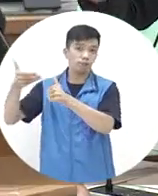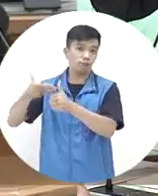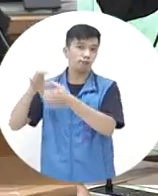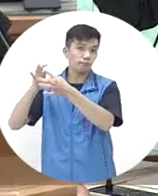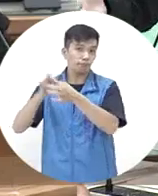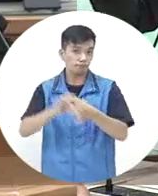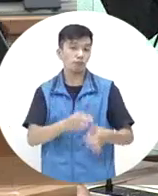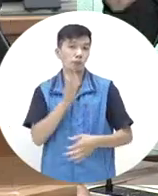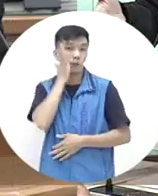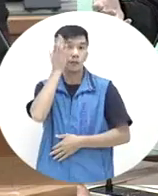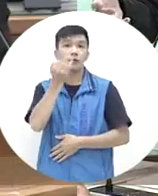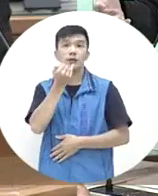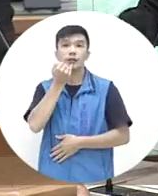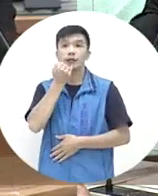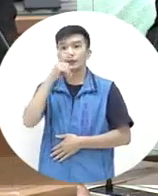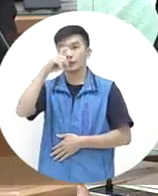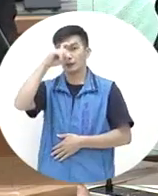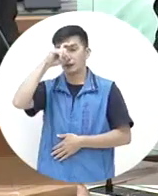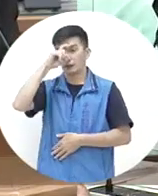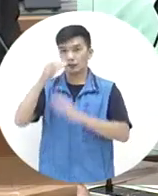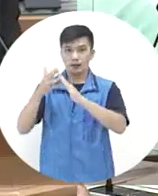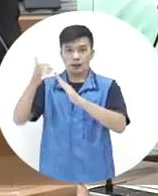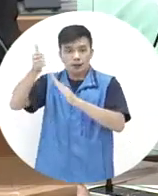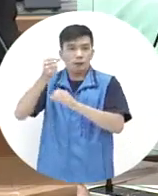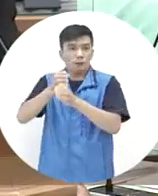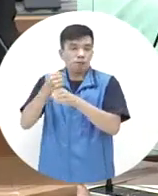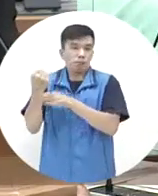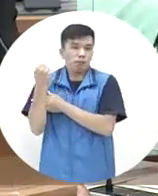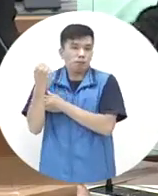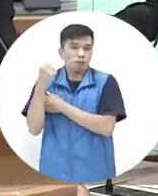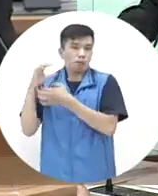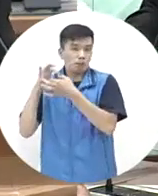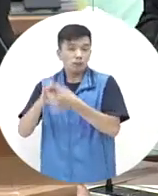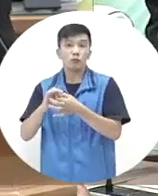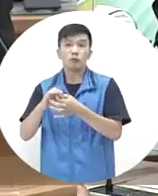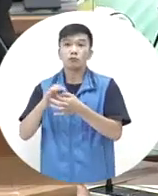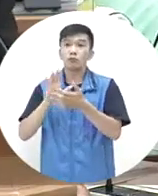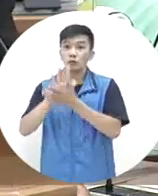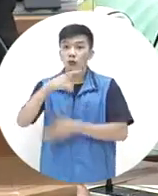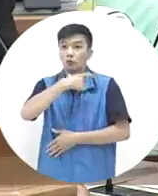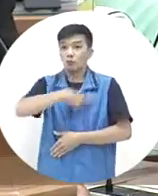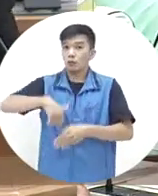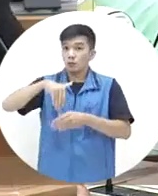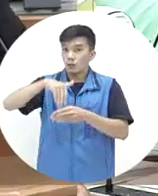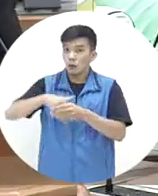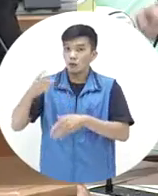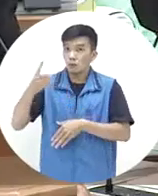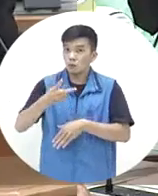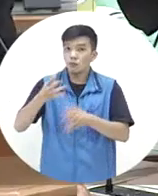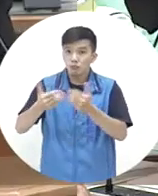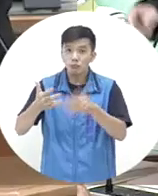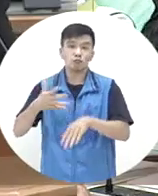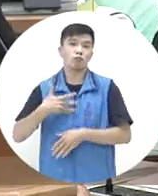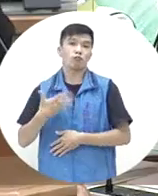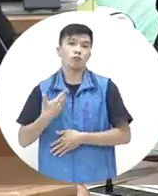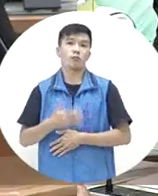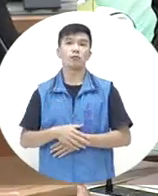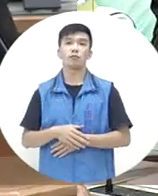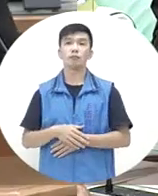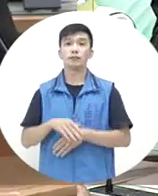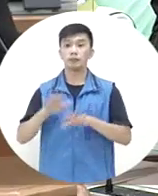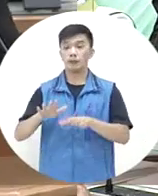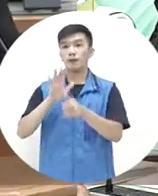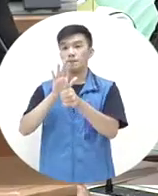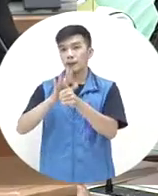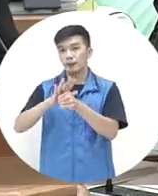具体的部分的实现。那接下来我不知道你要不要选连任，那可是这样子一个计划就是下去了嘛。那我先跟你来检讨一下，